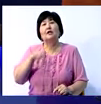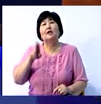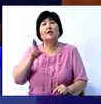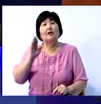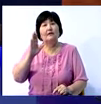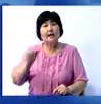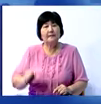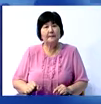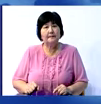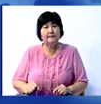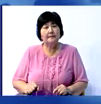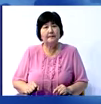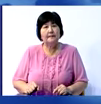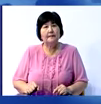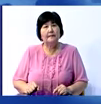Садықова.